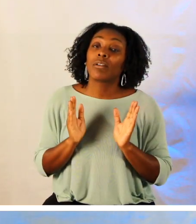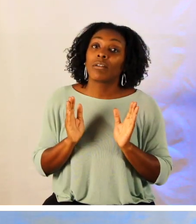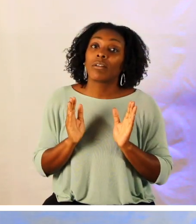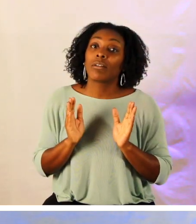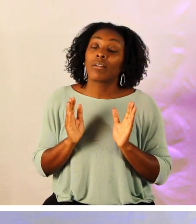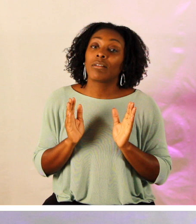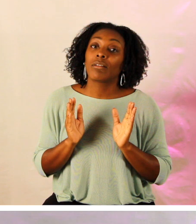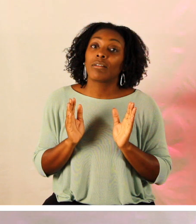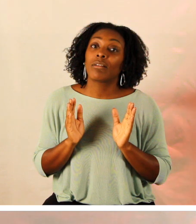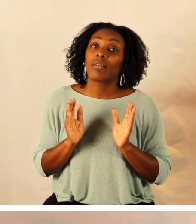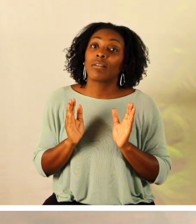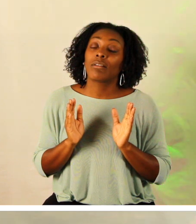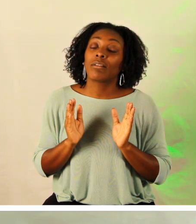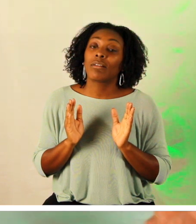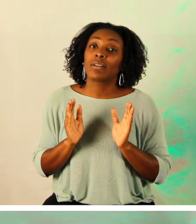bénir?